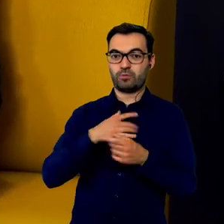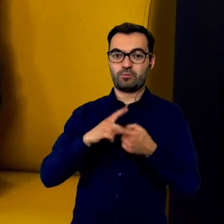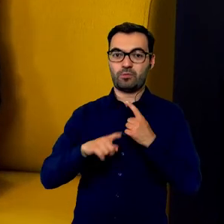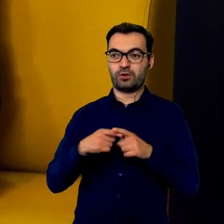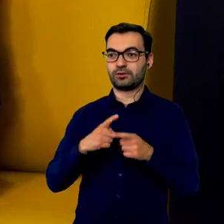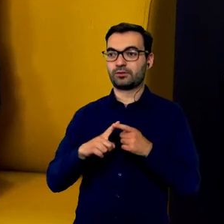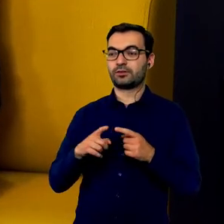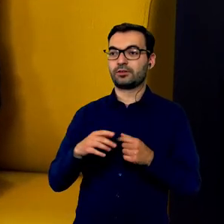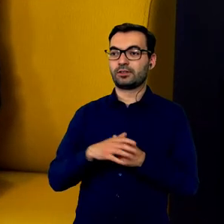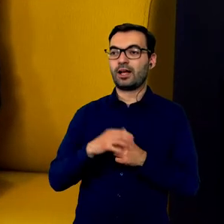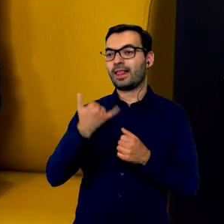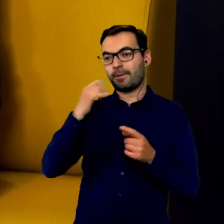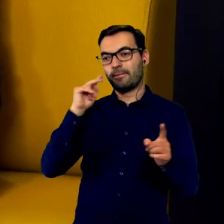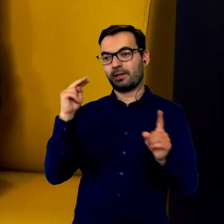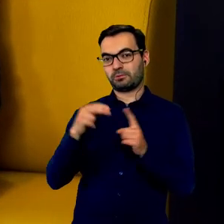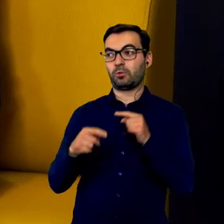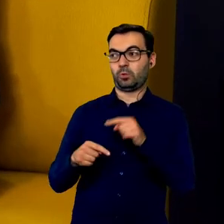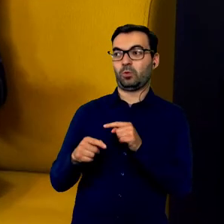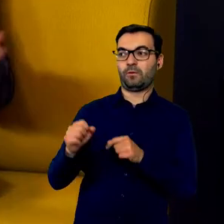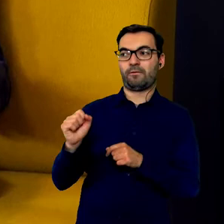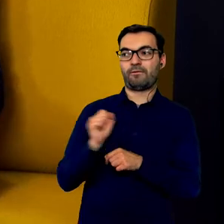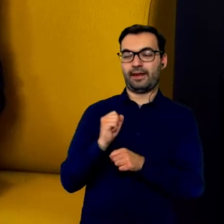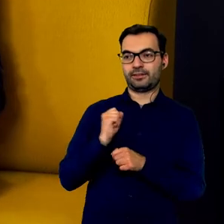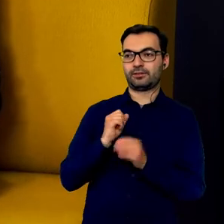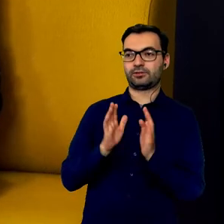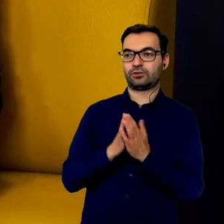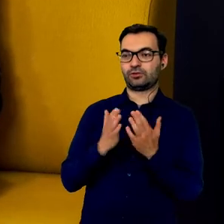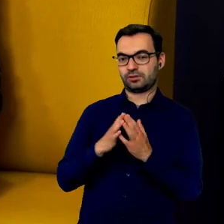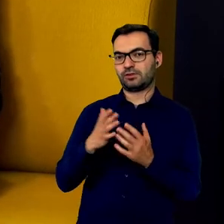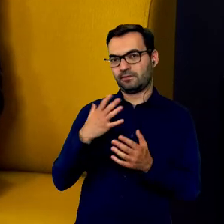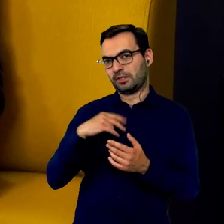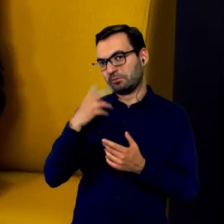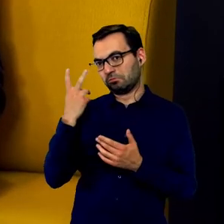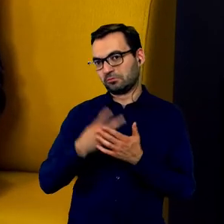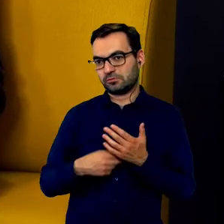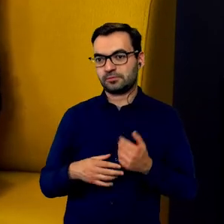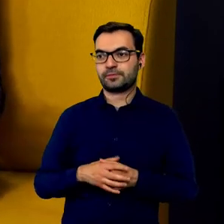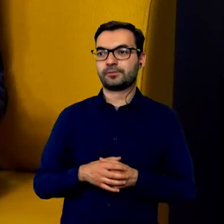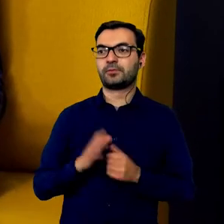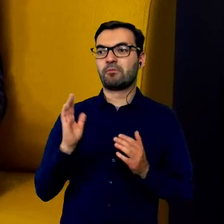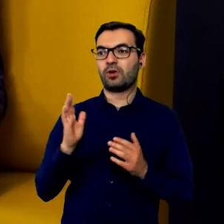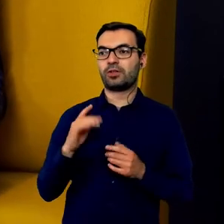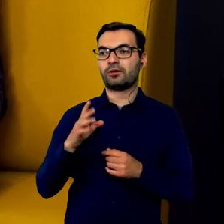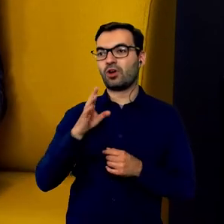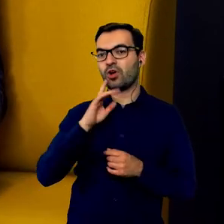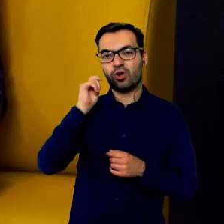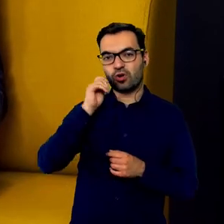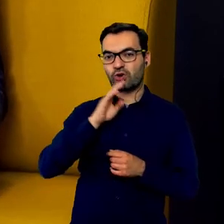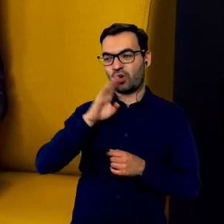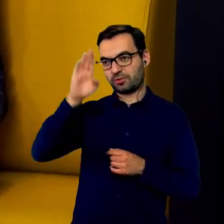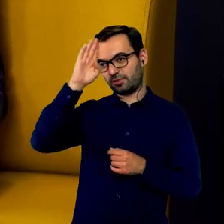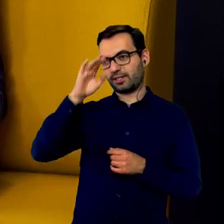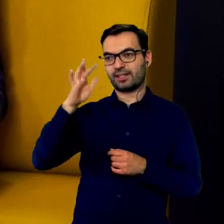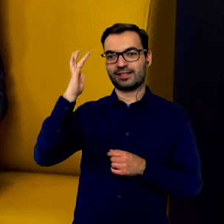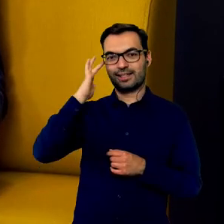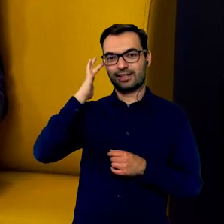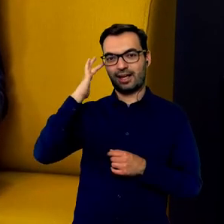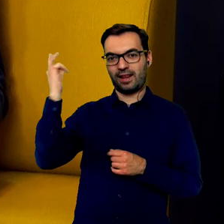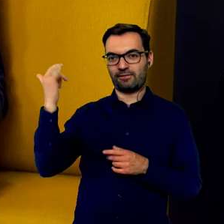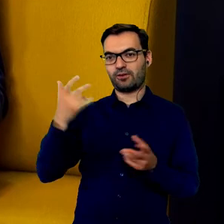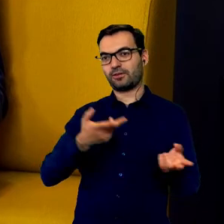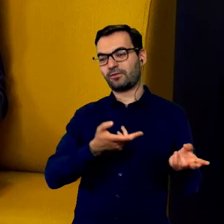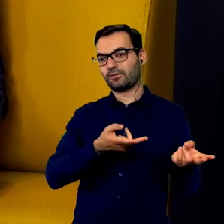polityka, z drugiej strony to jest dobra książka, żeby to poznać. Potem była kosmitka, z Kalifornii